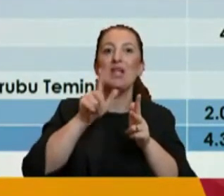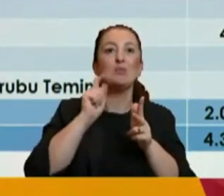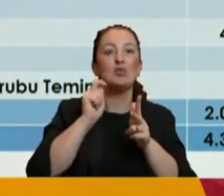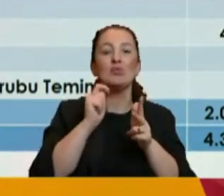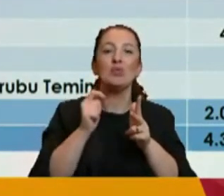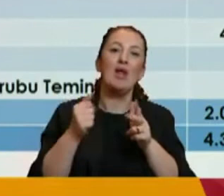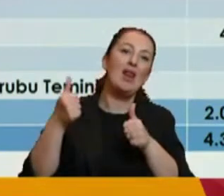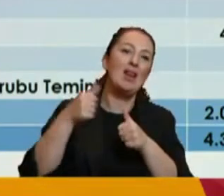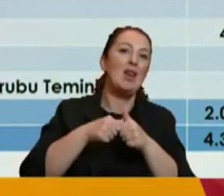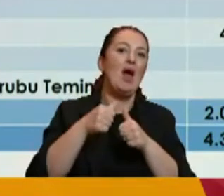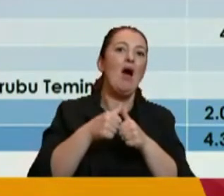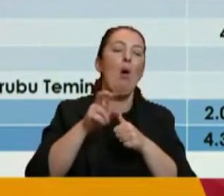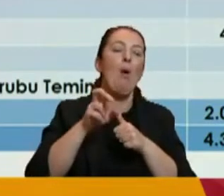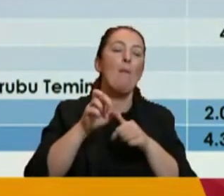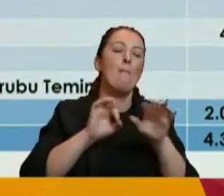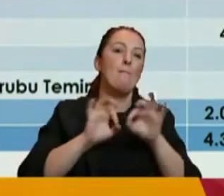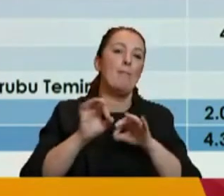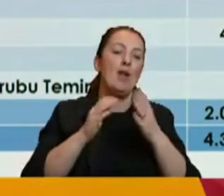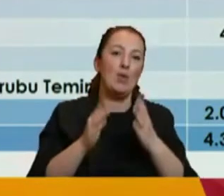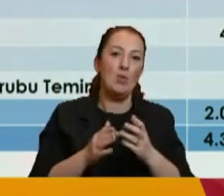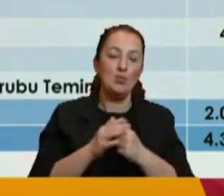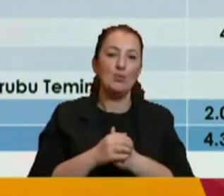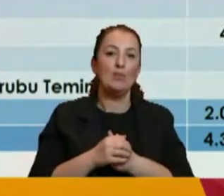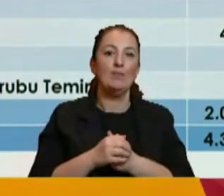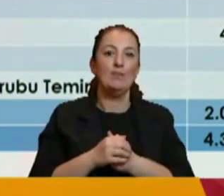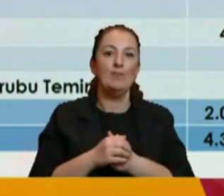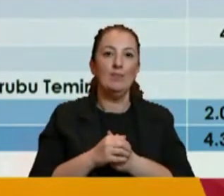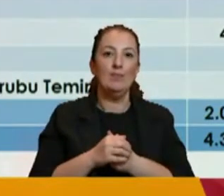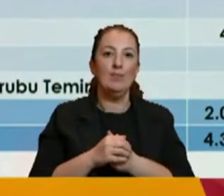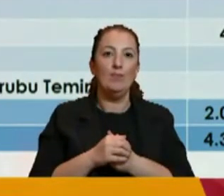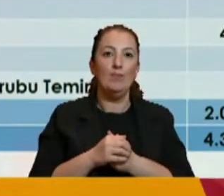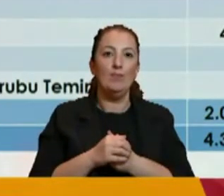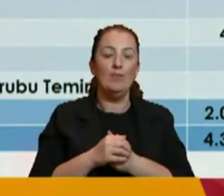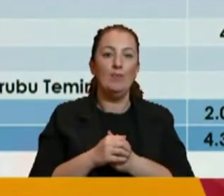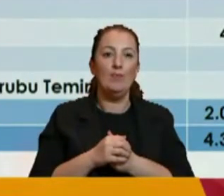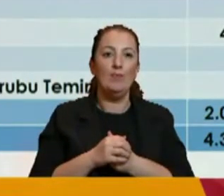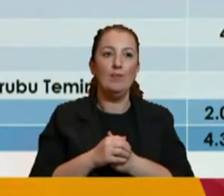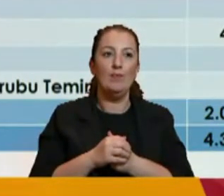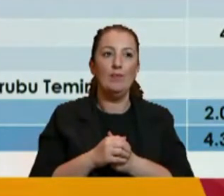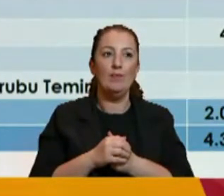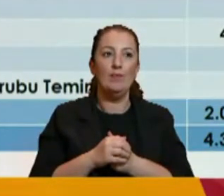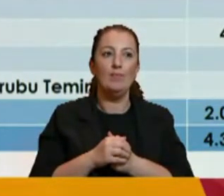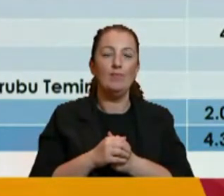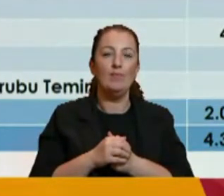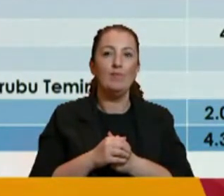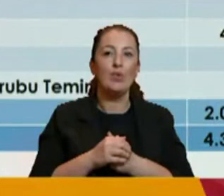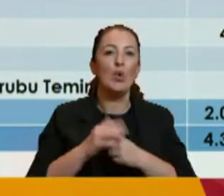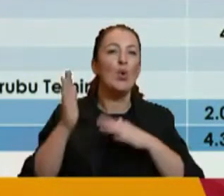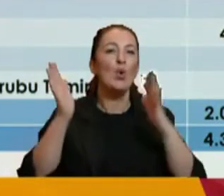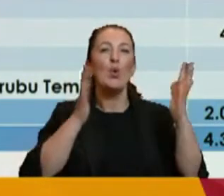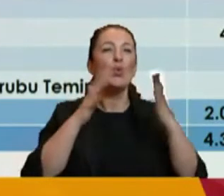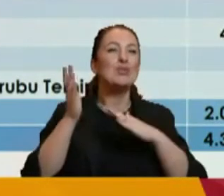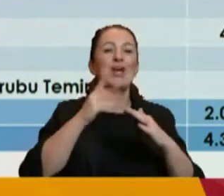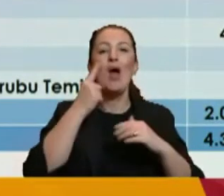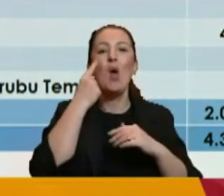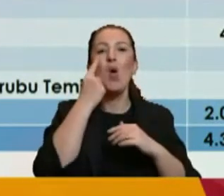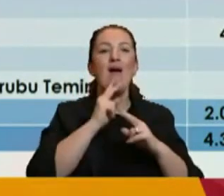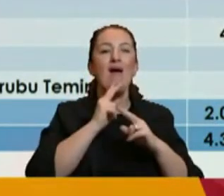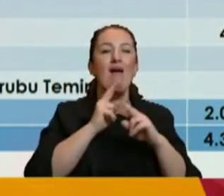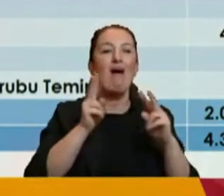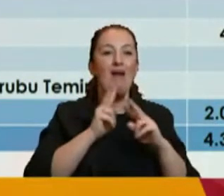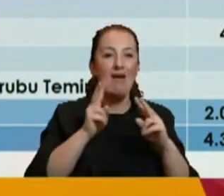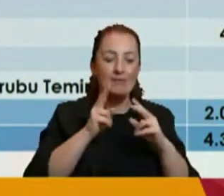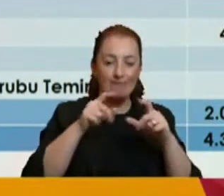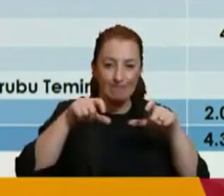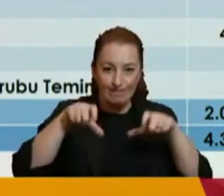inşaatında planlıyoruz Evet Ee Rüzgar Enerji Santrali güneş enerji